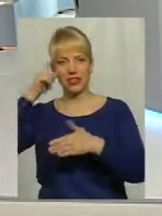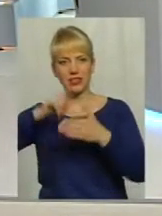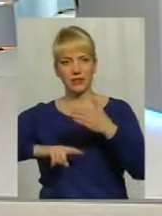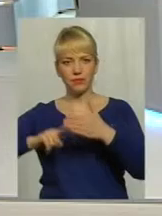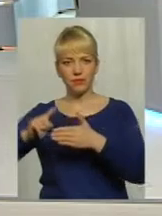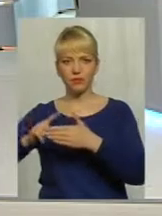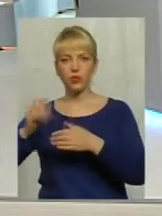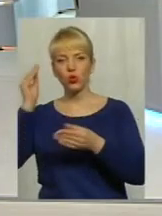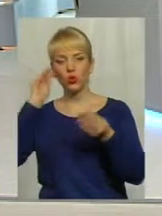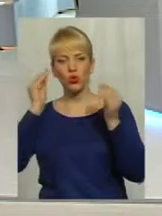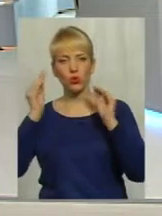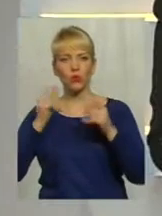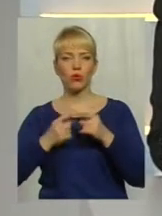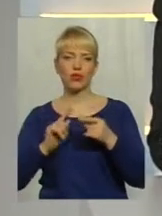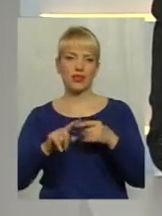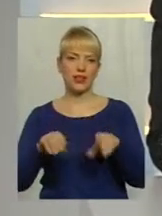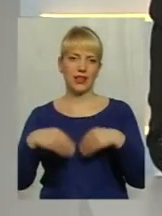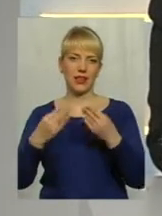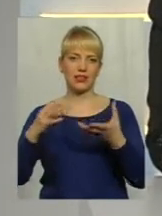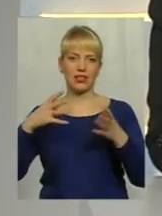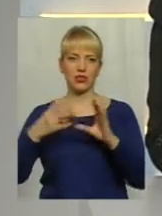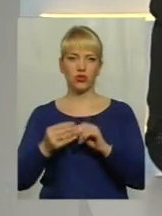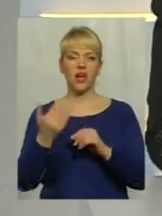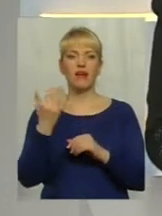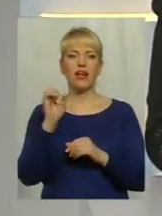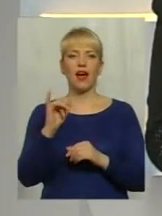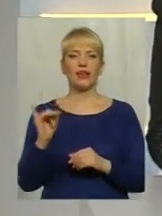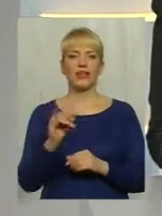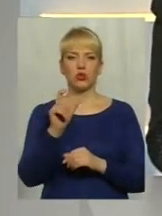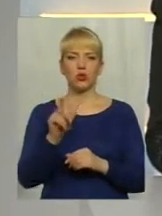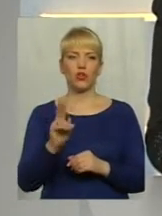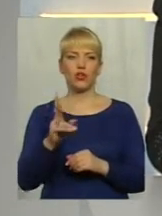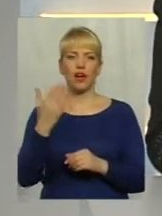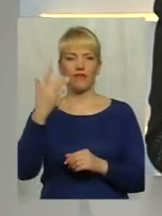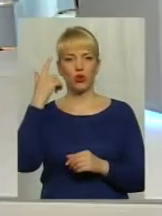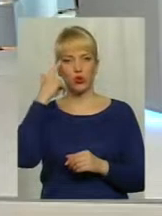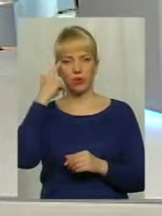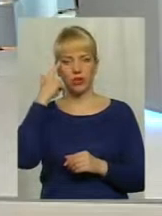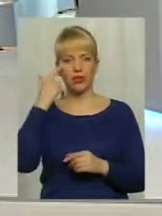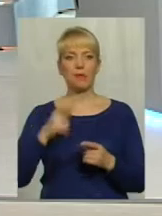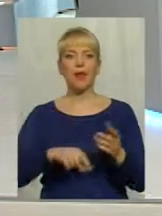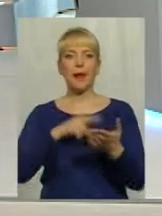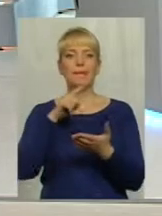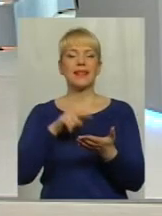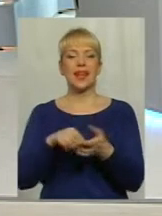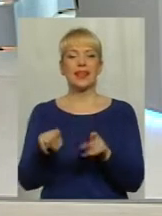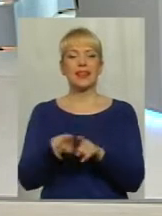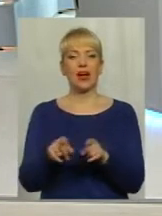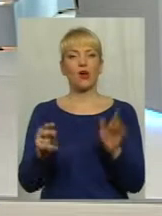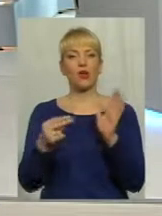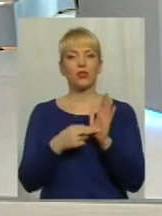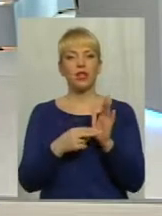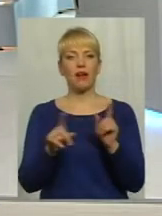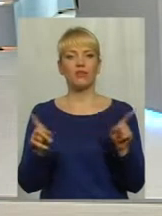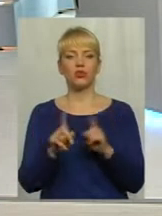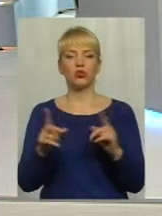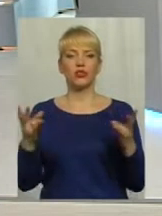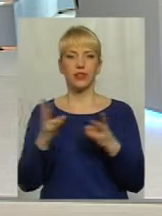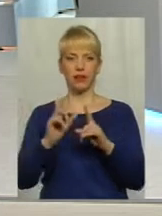що це саме так. Пане Олега, як історик, як думаєте? Ну, питання поставлено так, що потрібно